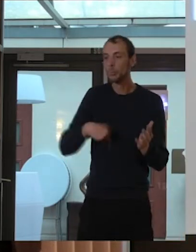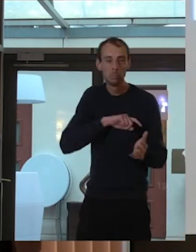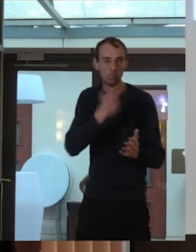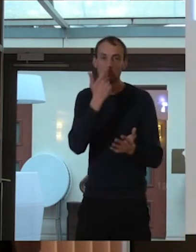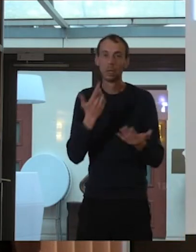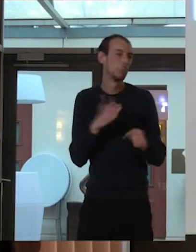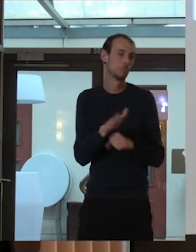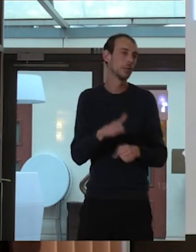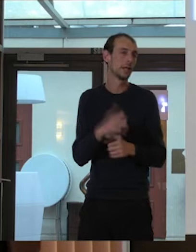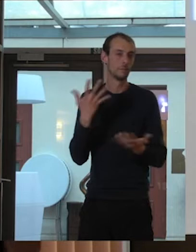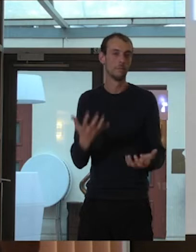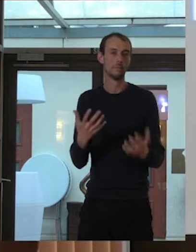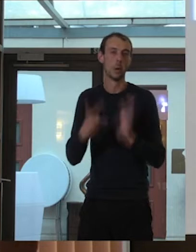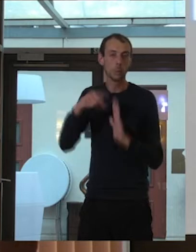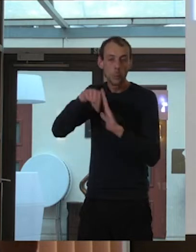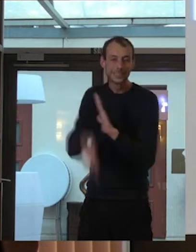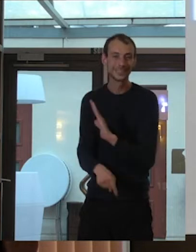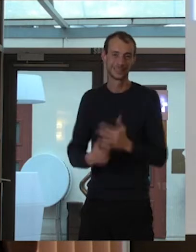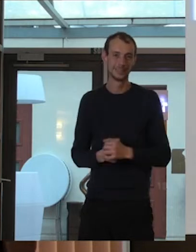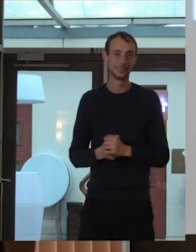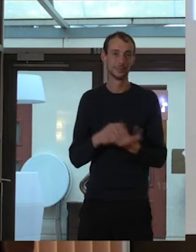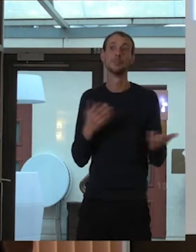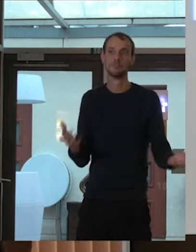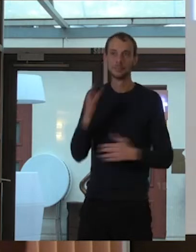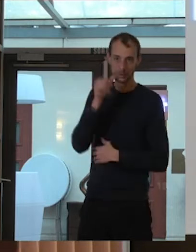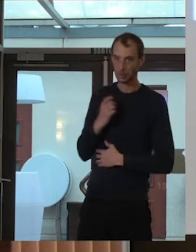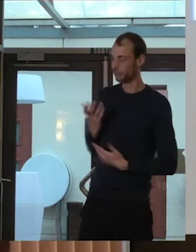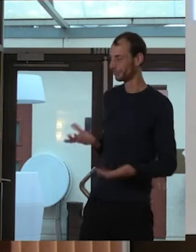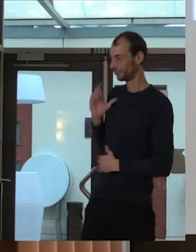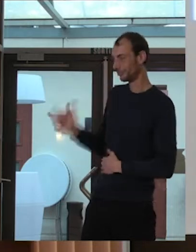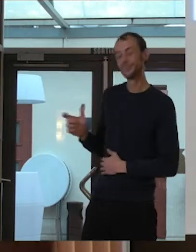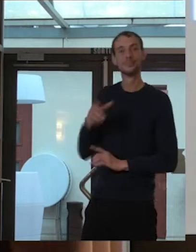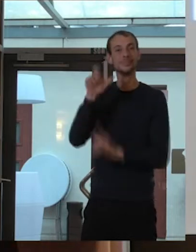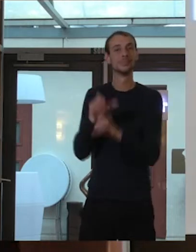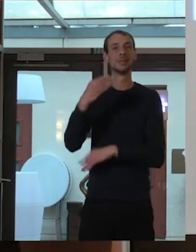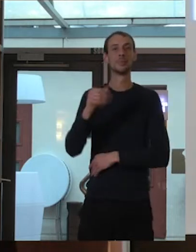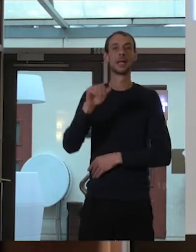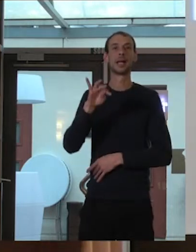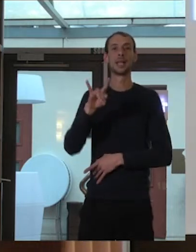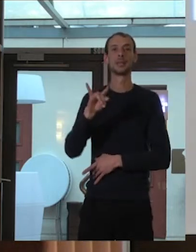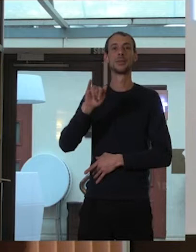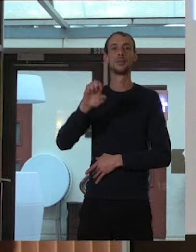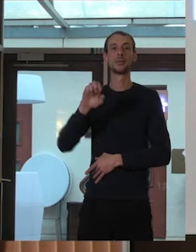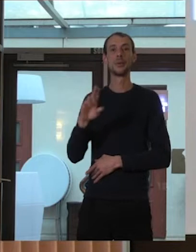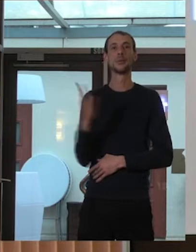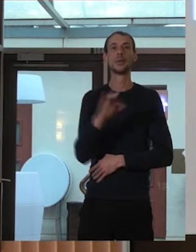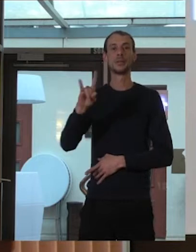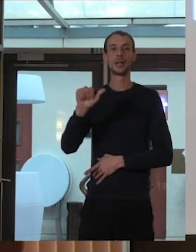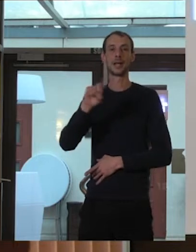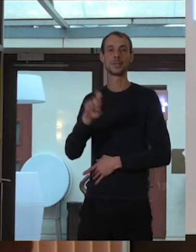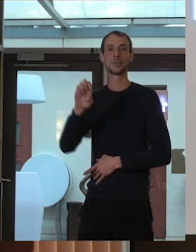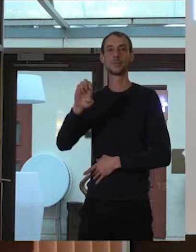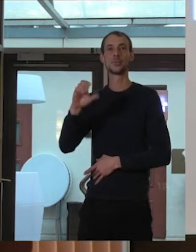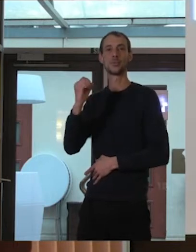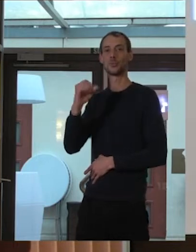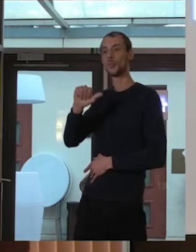actions. Et je vais maintenant laisser la place et la parole à Mathieu Azoir, notre adjoint en charge des sports et des relations avec les associations et les